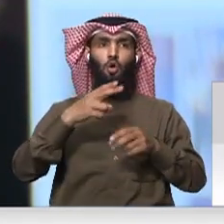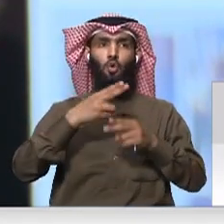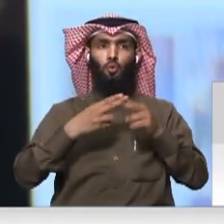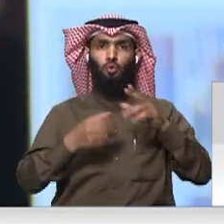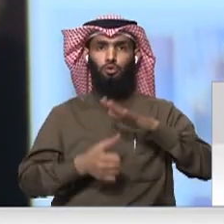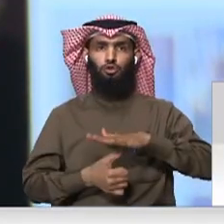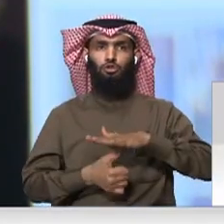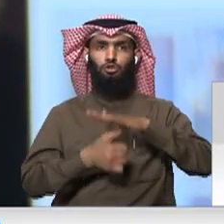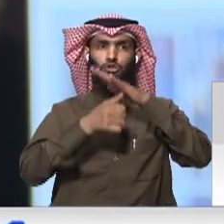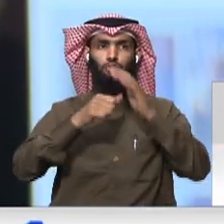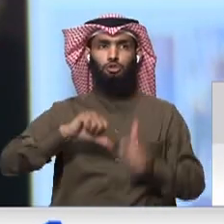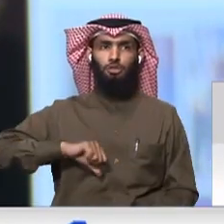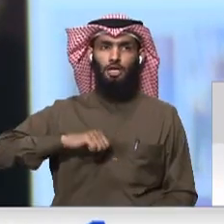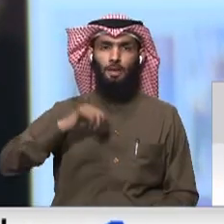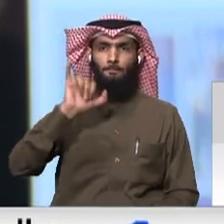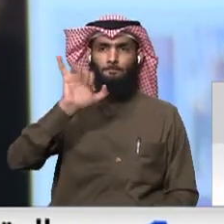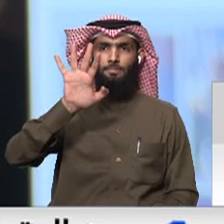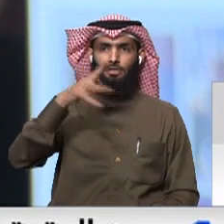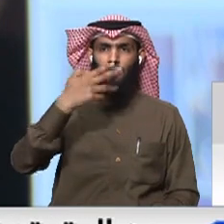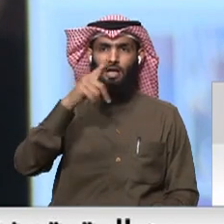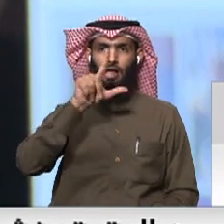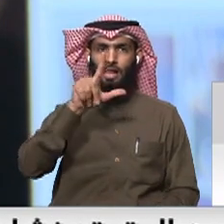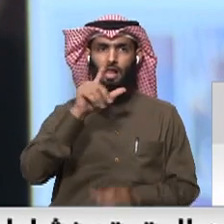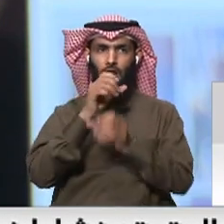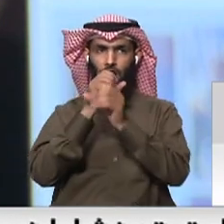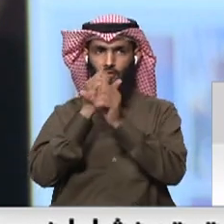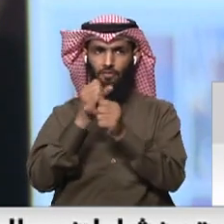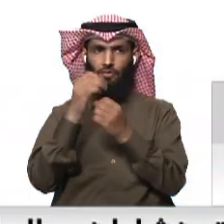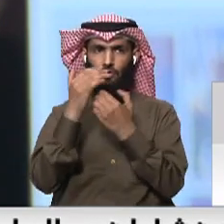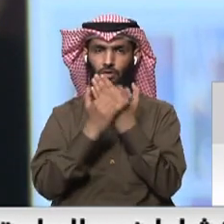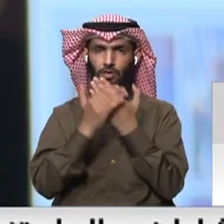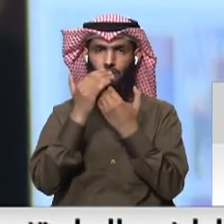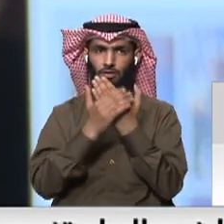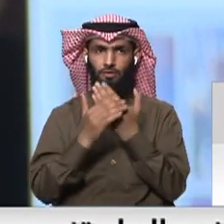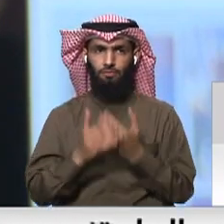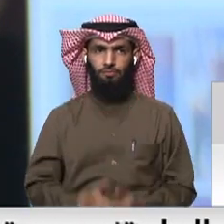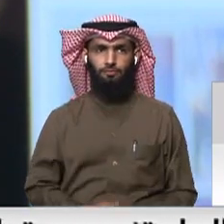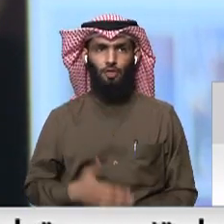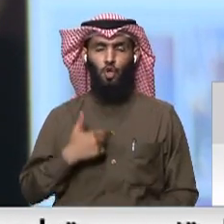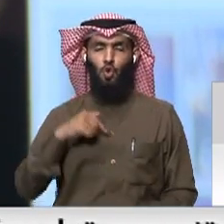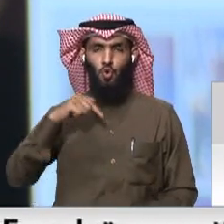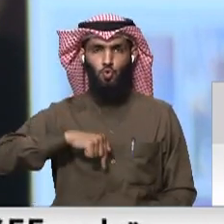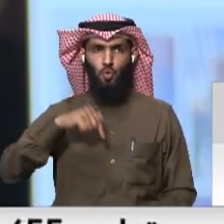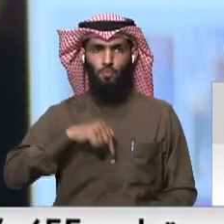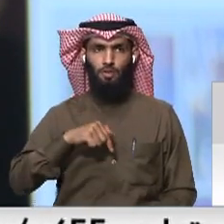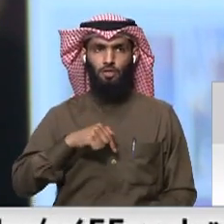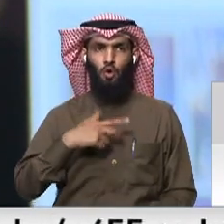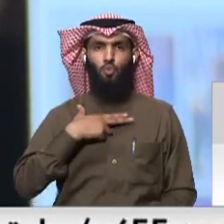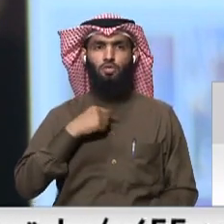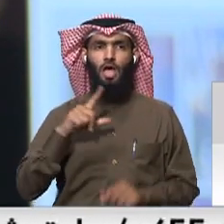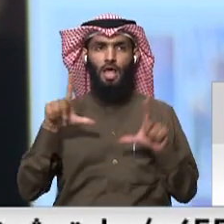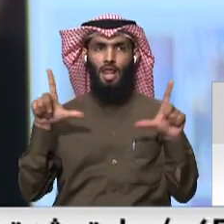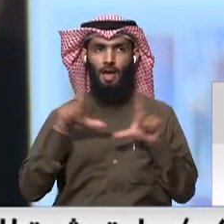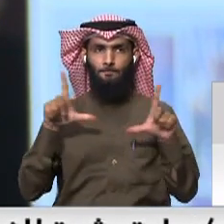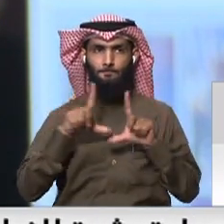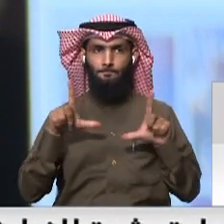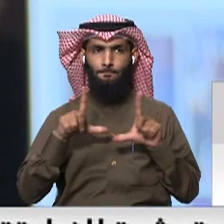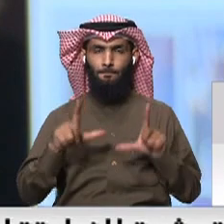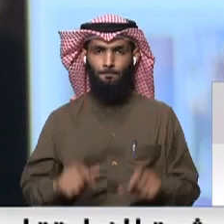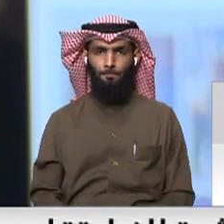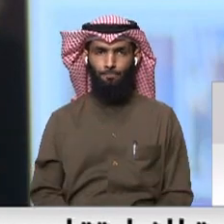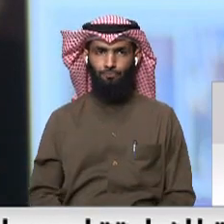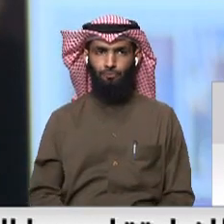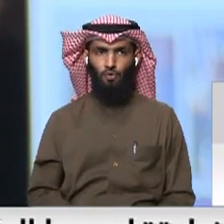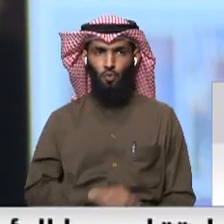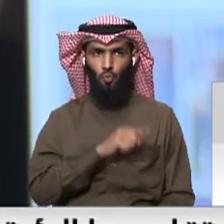البلاد الشيخ مشعل الأحمد جابر صباح الله ورعاه. اليوم احنا في وزارة الإعلام